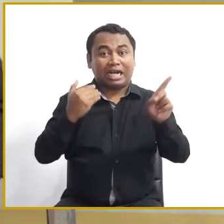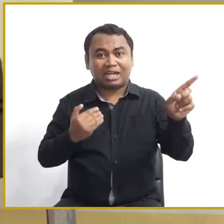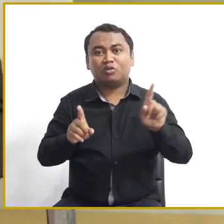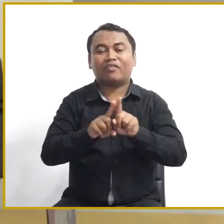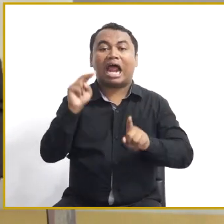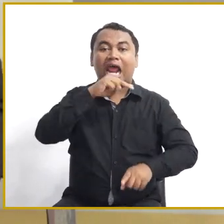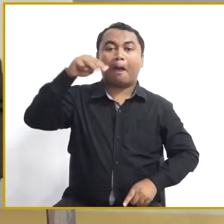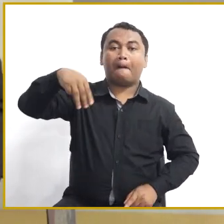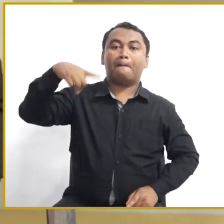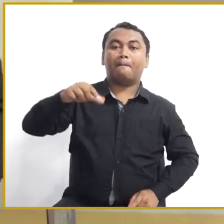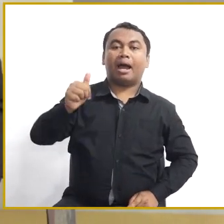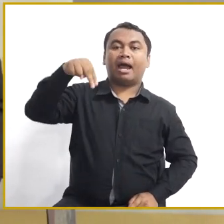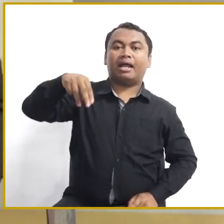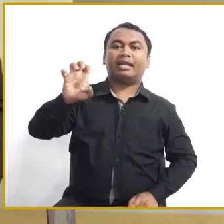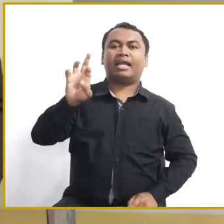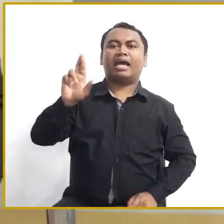anaran'ireny